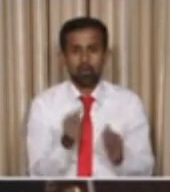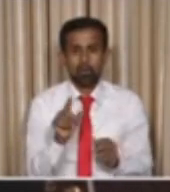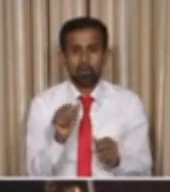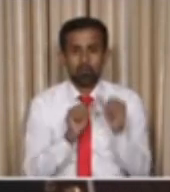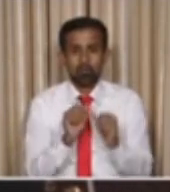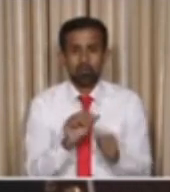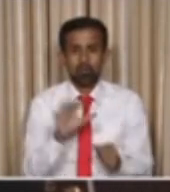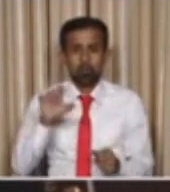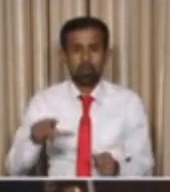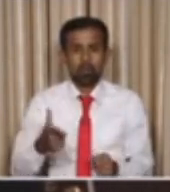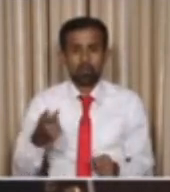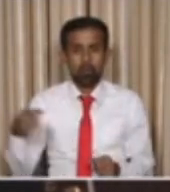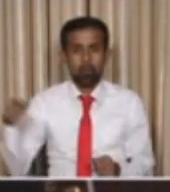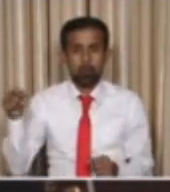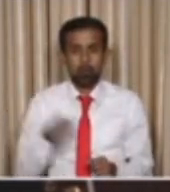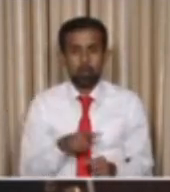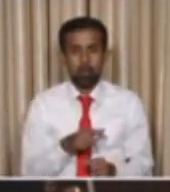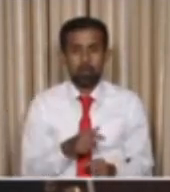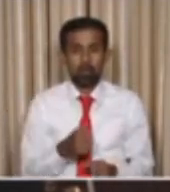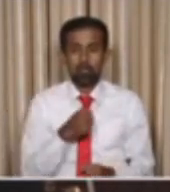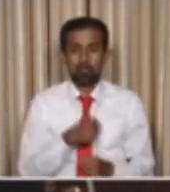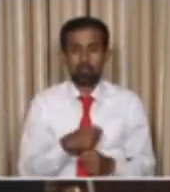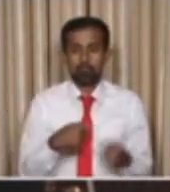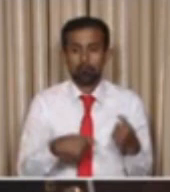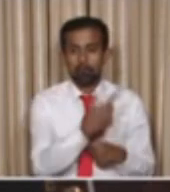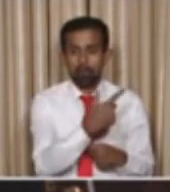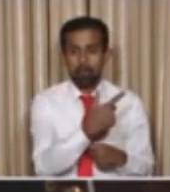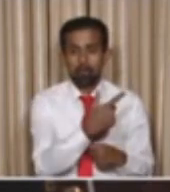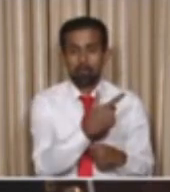ඖෂධය රුපියල් 5700කට මිලදී අරගෙන